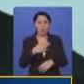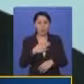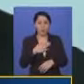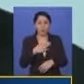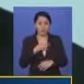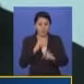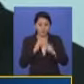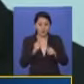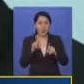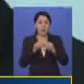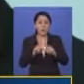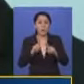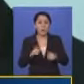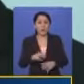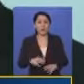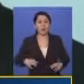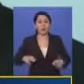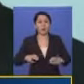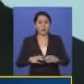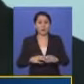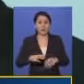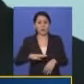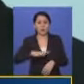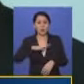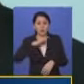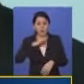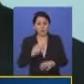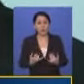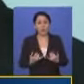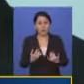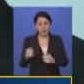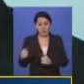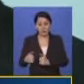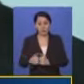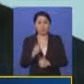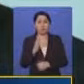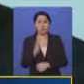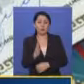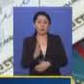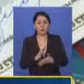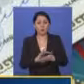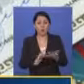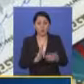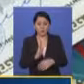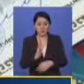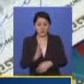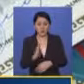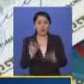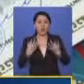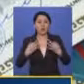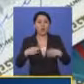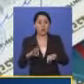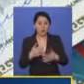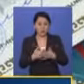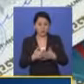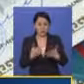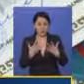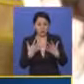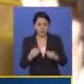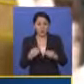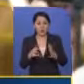орны бөлек. Бұл біздің ұжымға көрсетіліп отырған сый құрмет. Әріптестігіміз болашақта жалғасын табады. Сондай-ақ тәуелсіздік күні қарсаңында